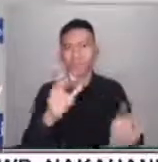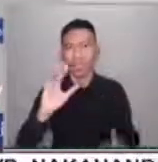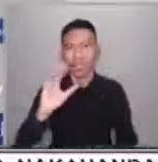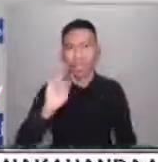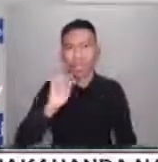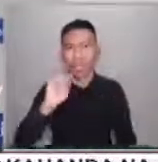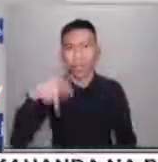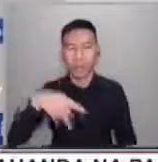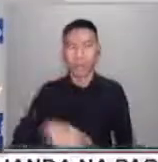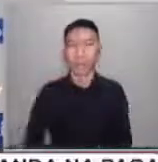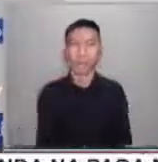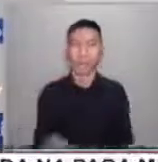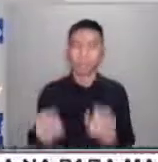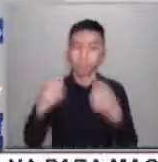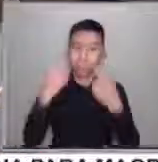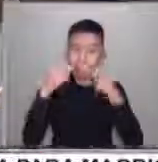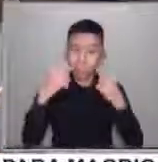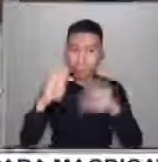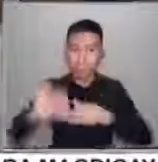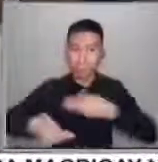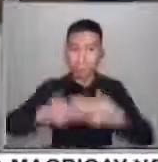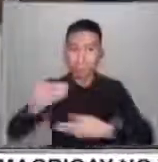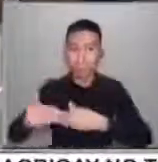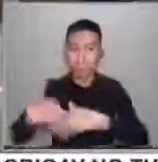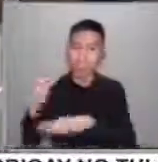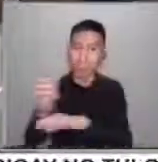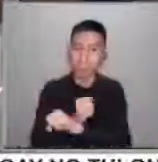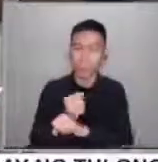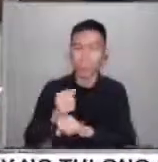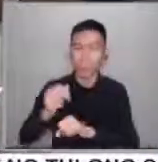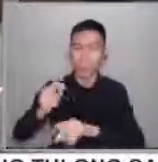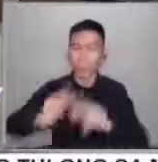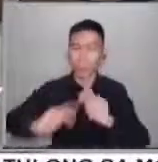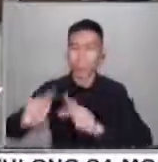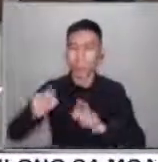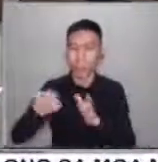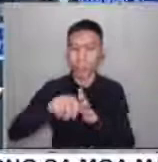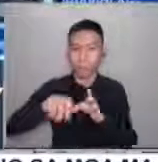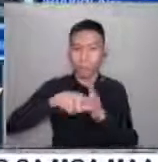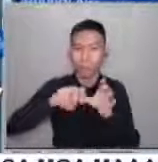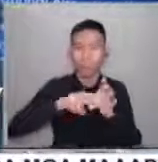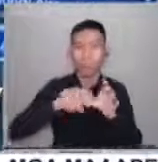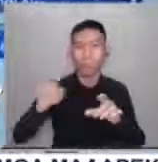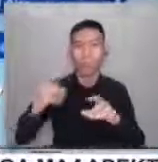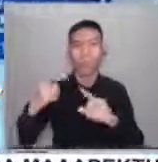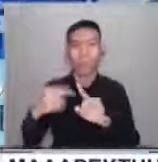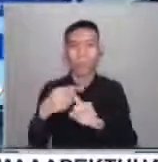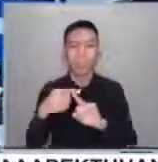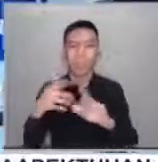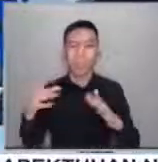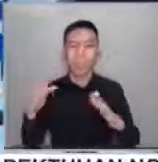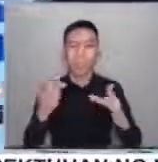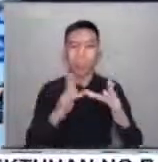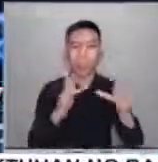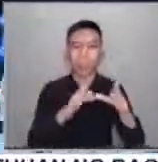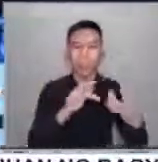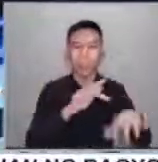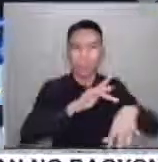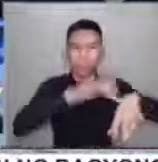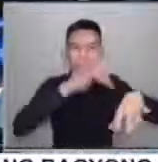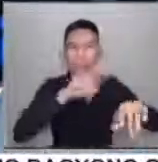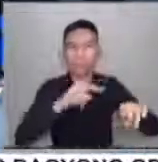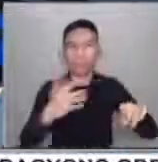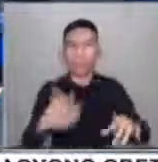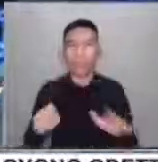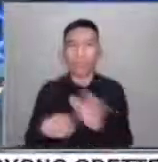sa pagtanggap ng pasahero ng bagong terminal, lalo na ang paggamit ng contactless system, gaya ng self-service kiosk, automated